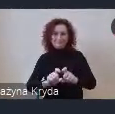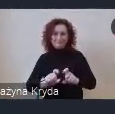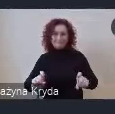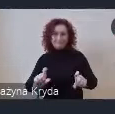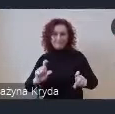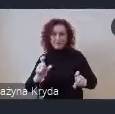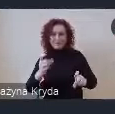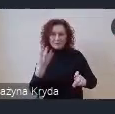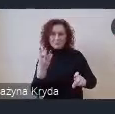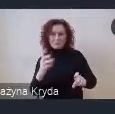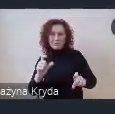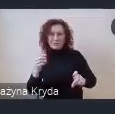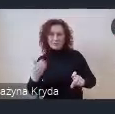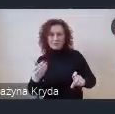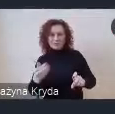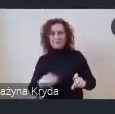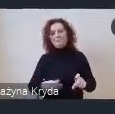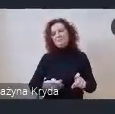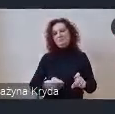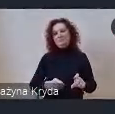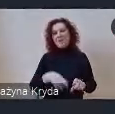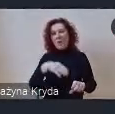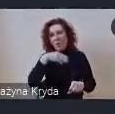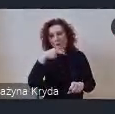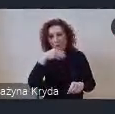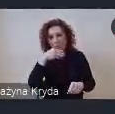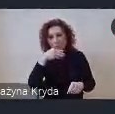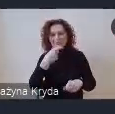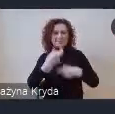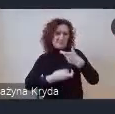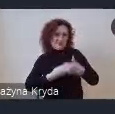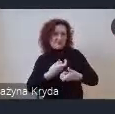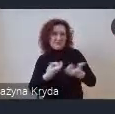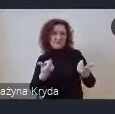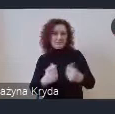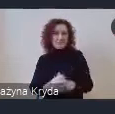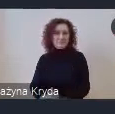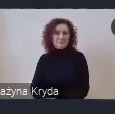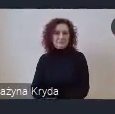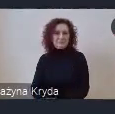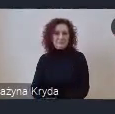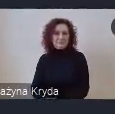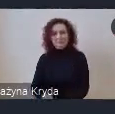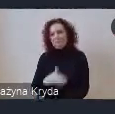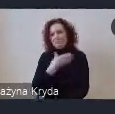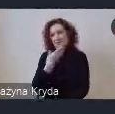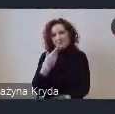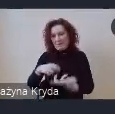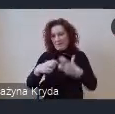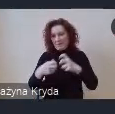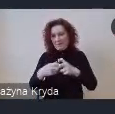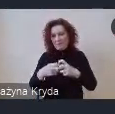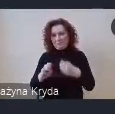dociąć odpowiednio listewkę drewnianą przekręcił ją przykleił jest sprawa załatwiona i takie coś już jakby